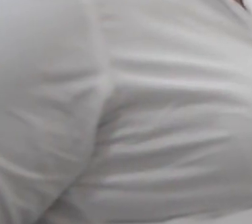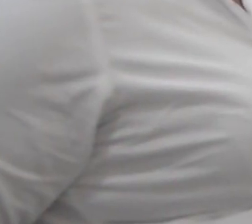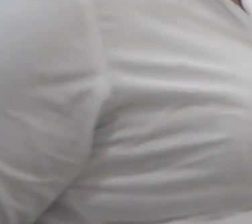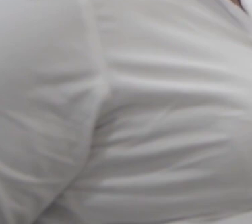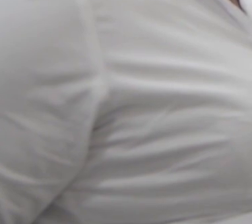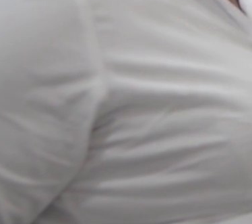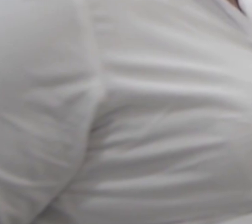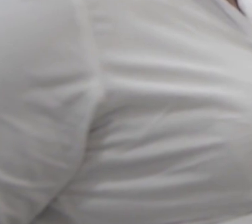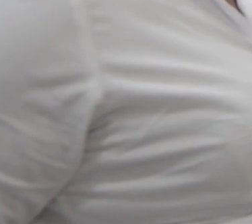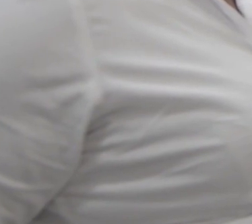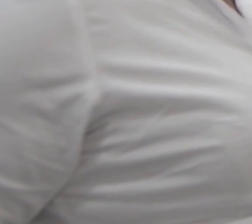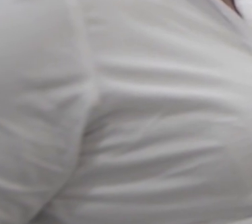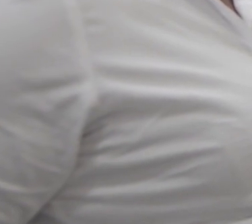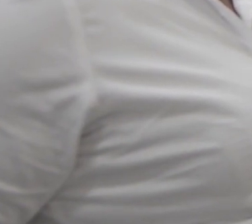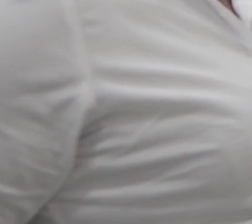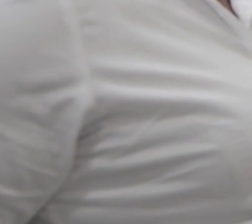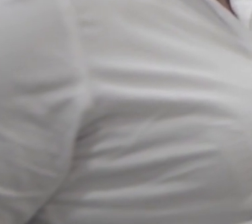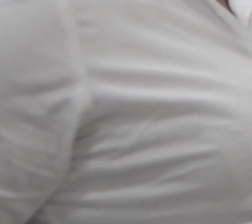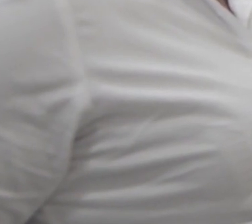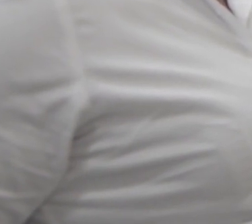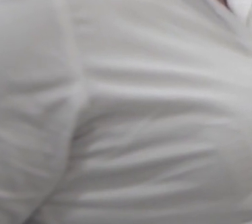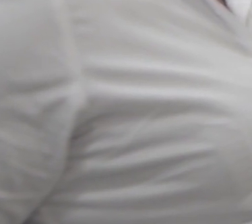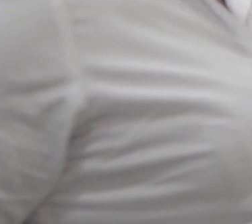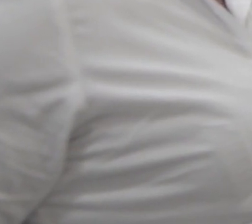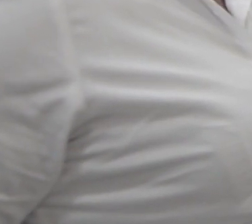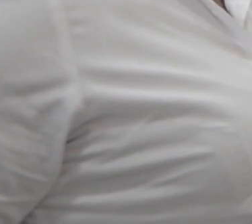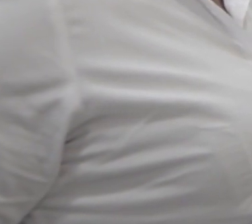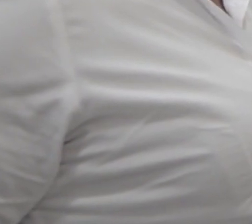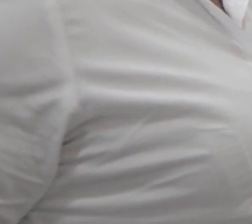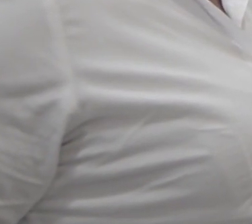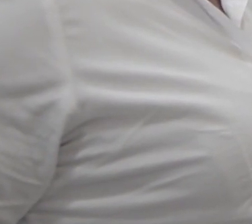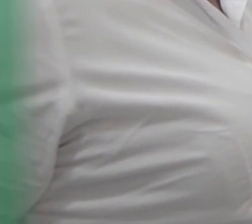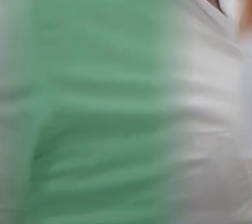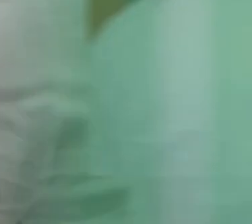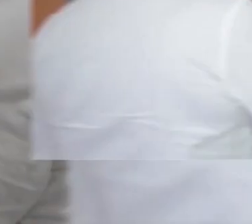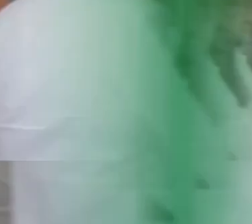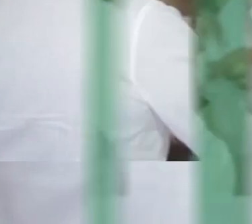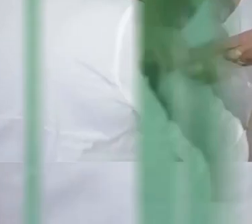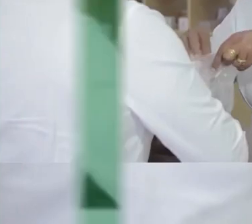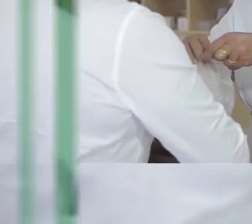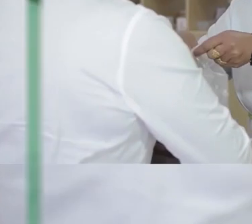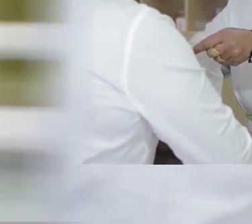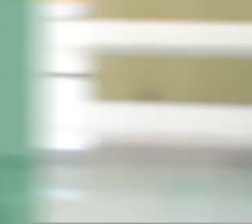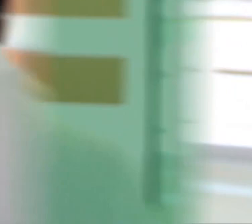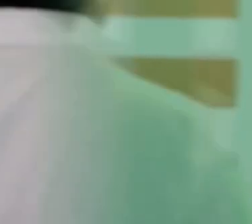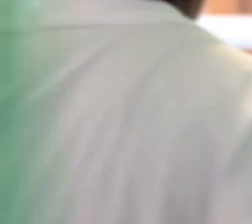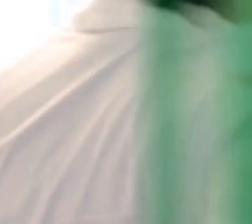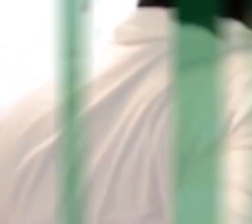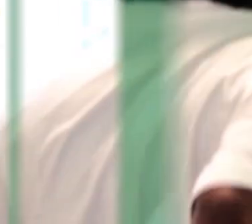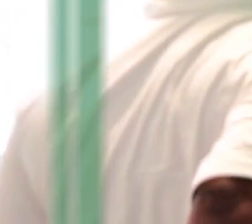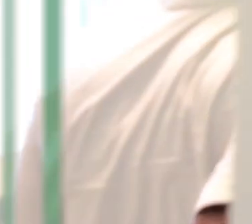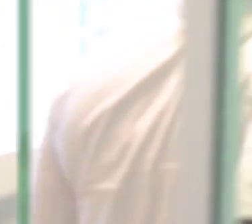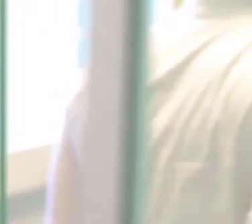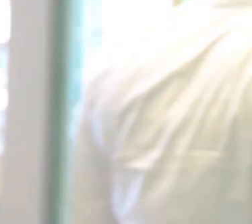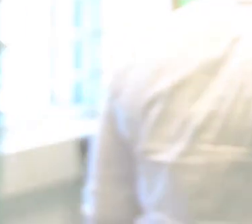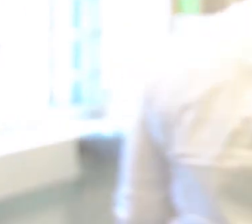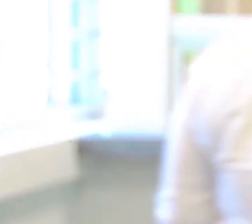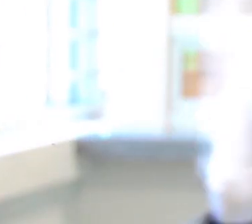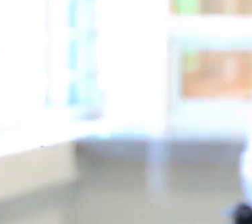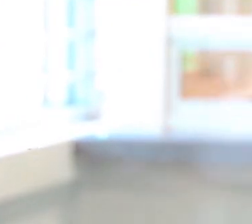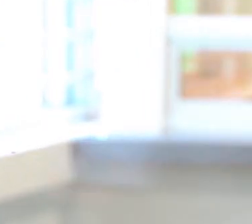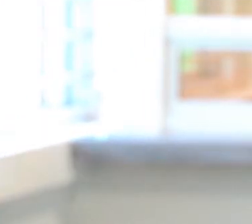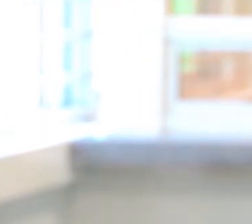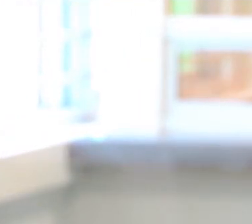betrouwbaar. RGD, huisarts. RGD, apotheek. RGD, laboratorium.